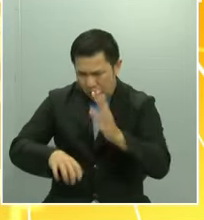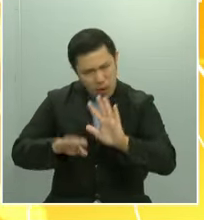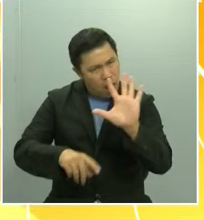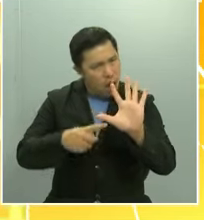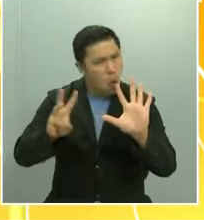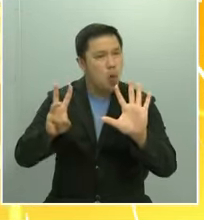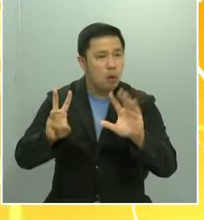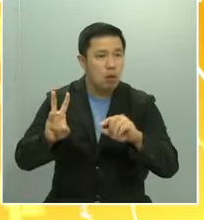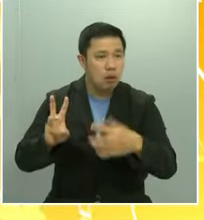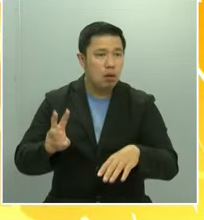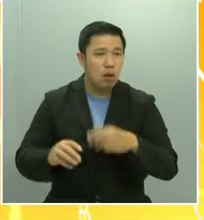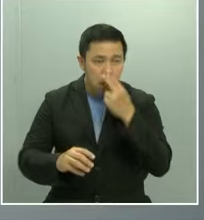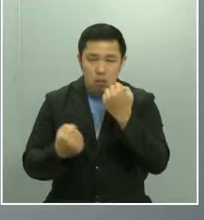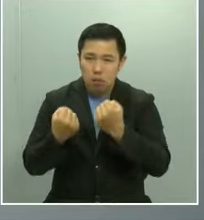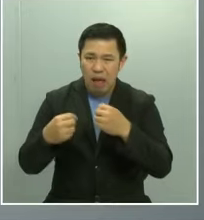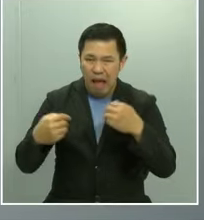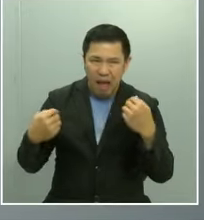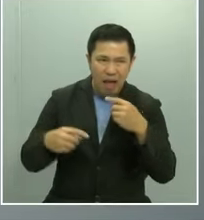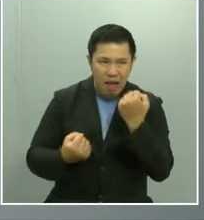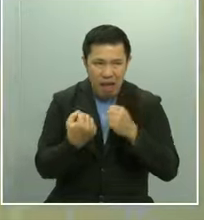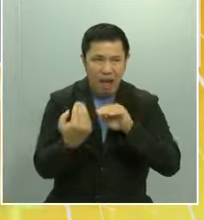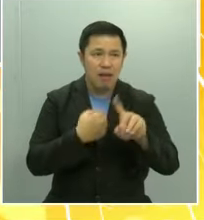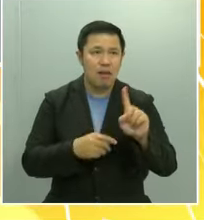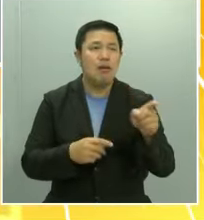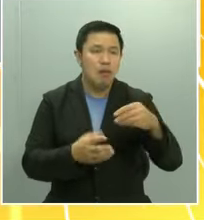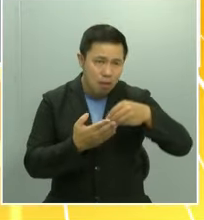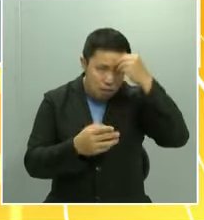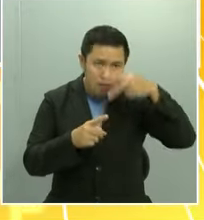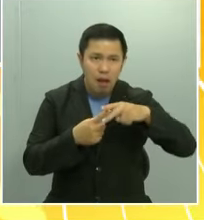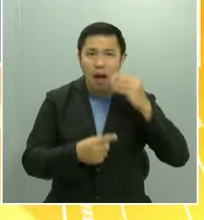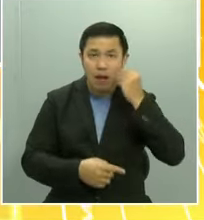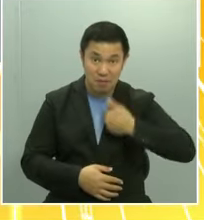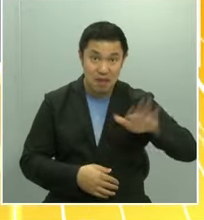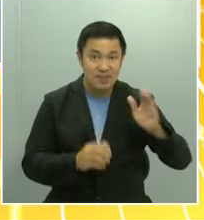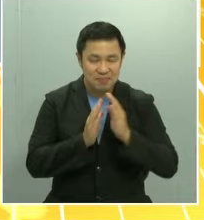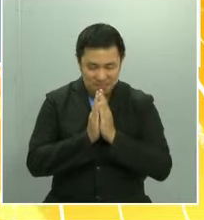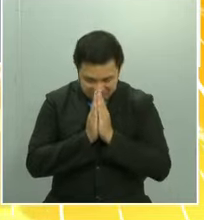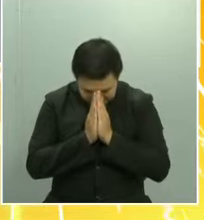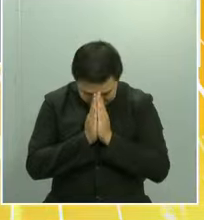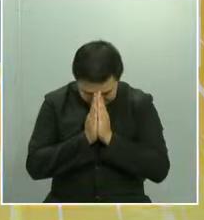นก็สัญจรไปมายาก เด็กช่างน่ารักสวัสดีครับ สวัสดีค่ะ